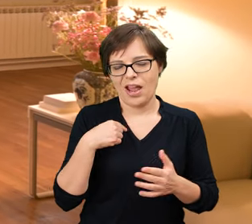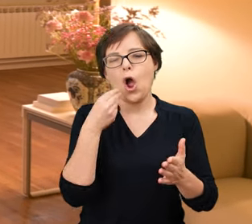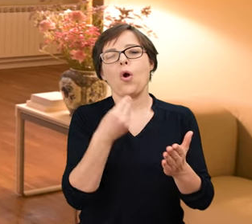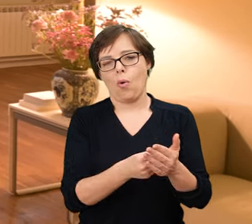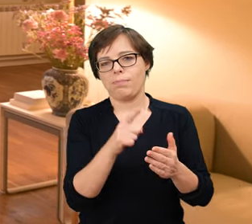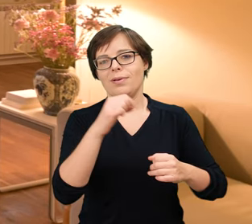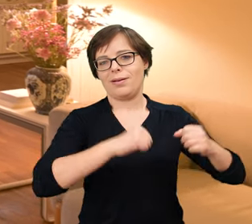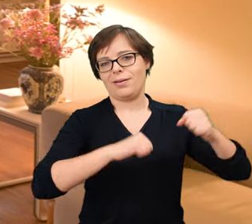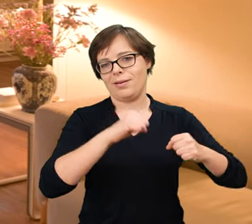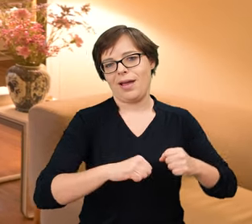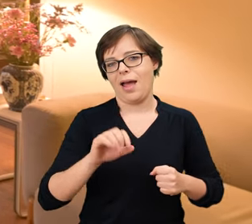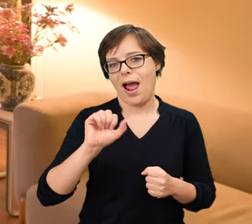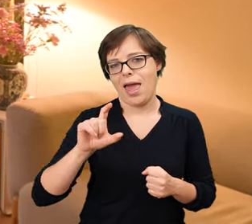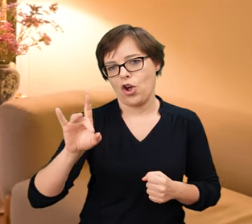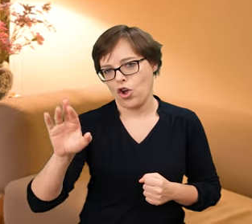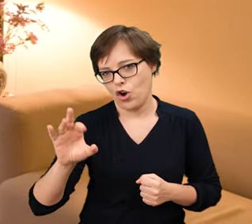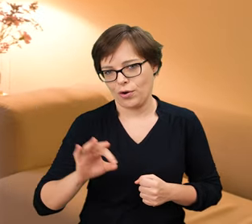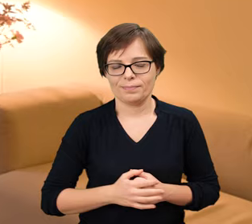kupiłem je na Allegro.